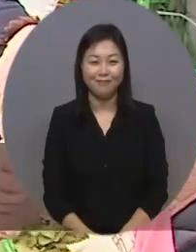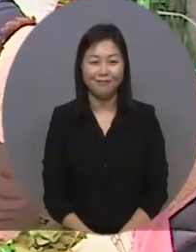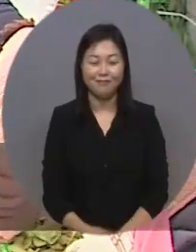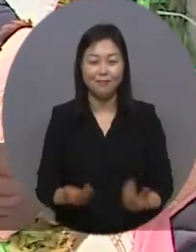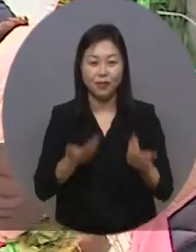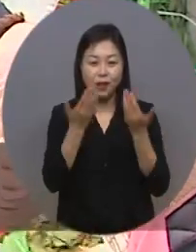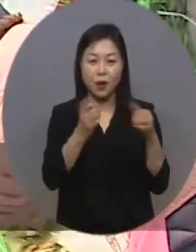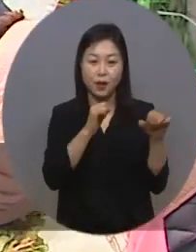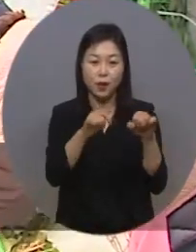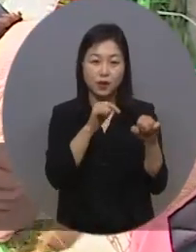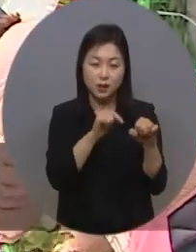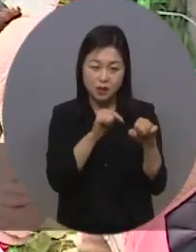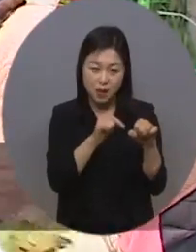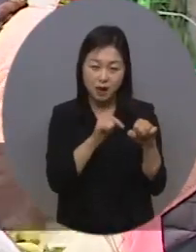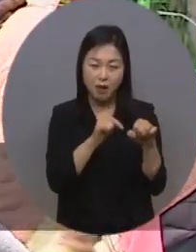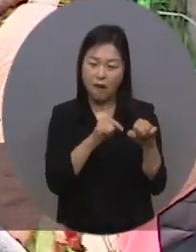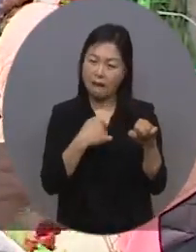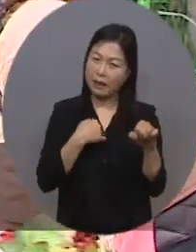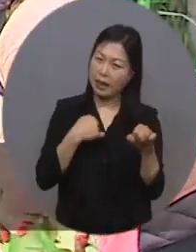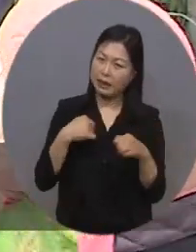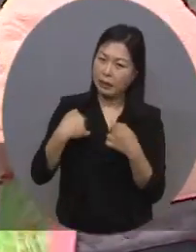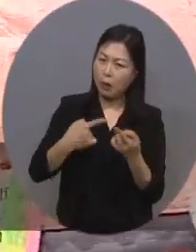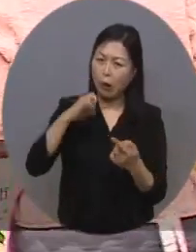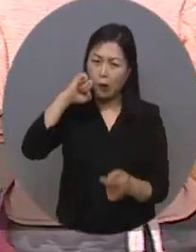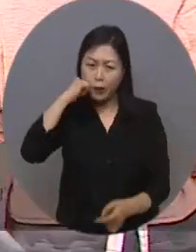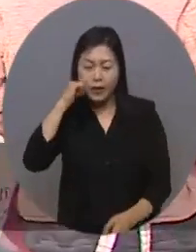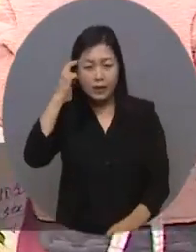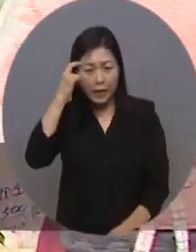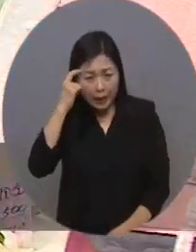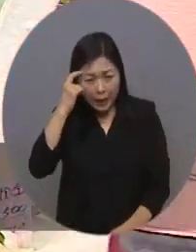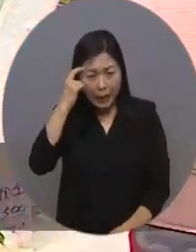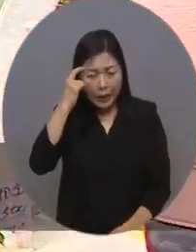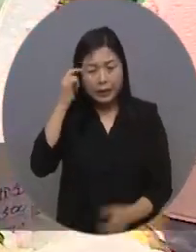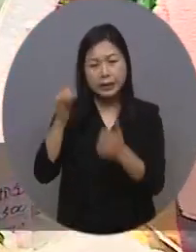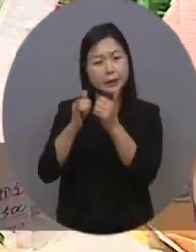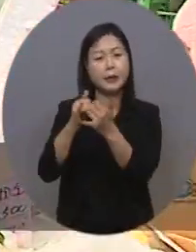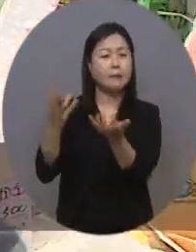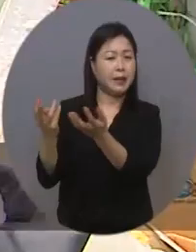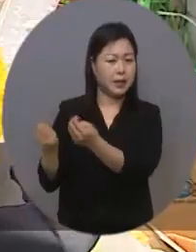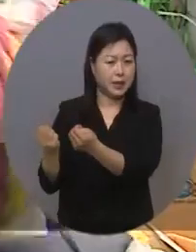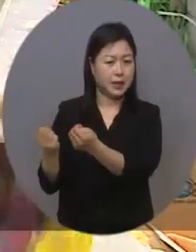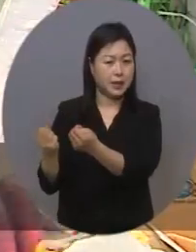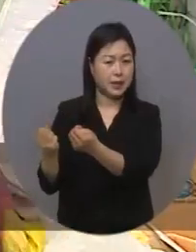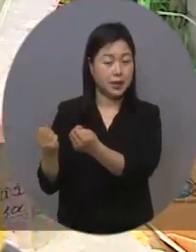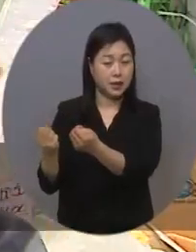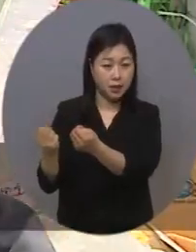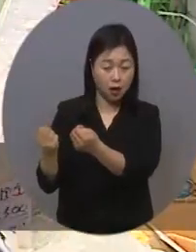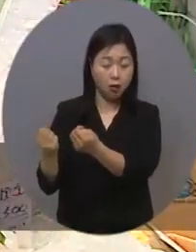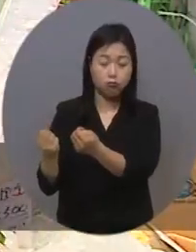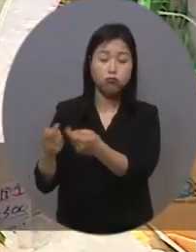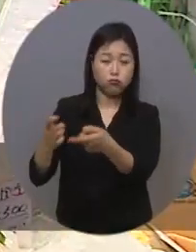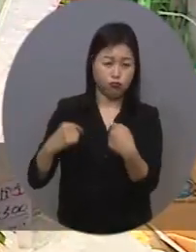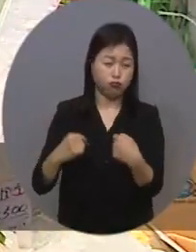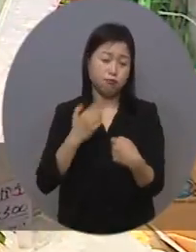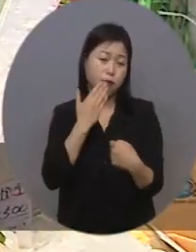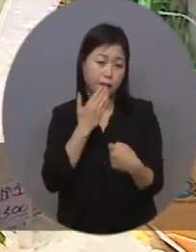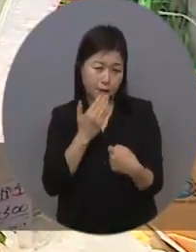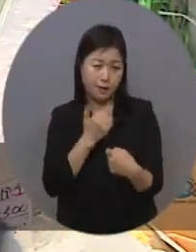봉사활동이라는 게 좀 접하기 어렵다고 생각하시는 분들이 많을 텐데 이제 쉽게 또 접할 수